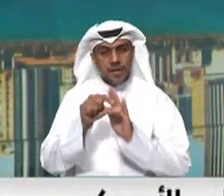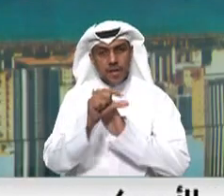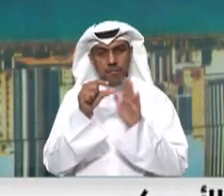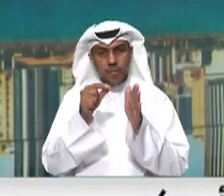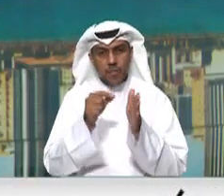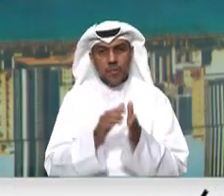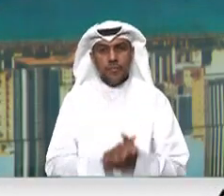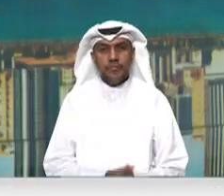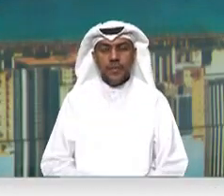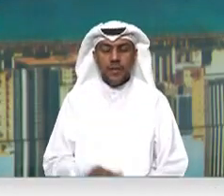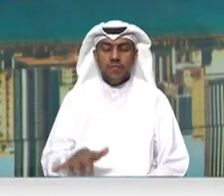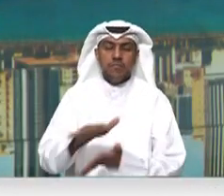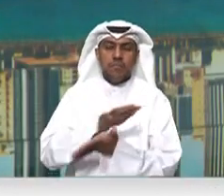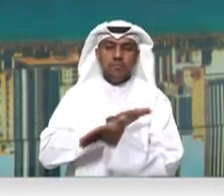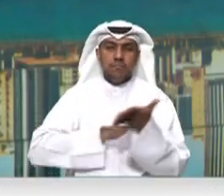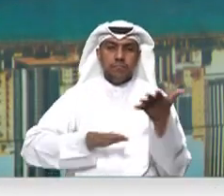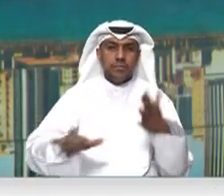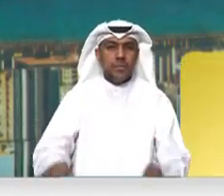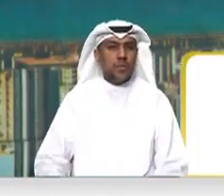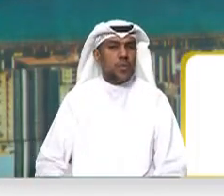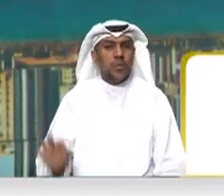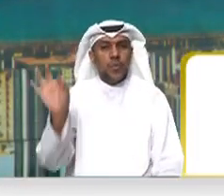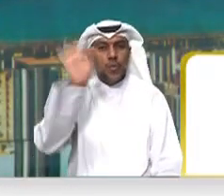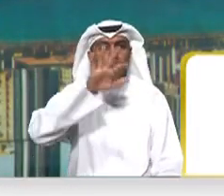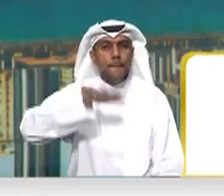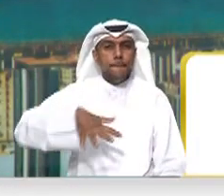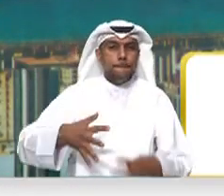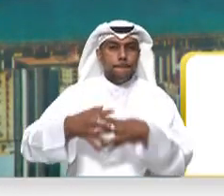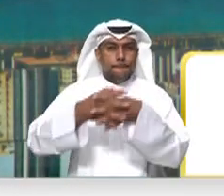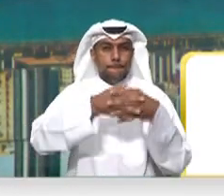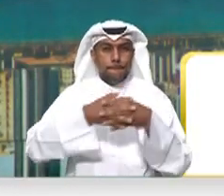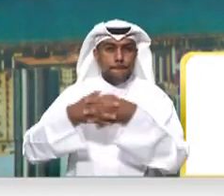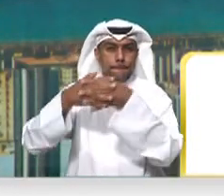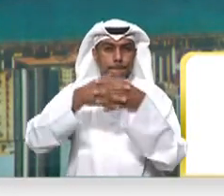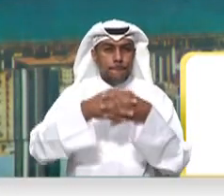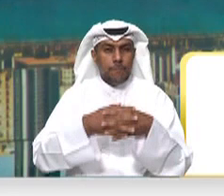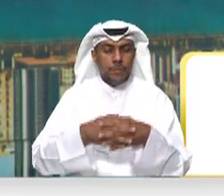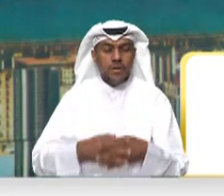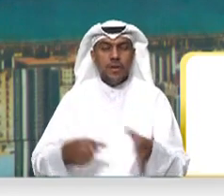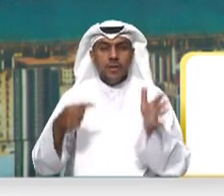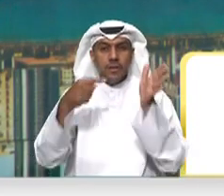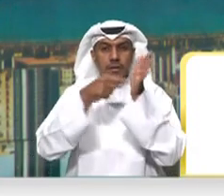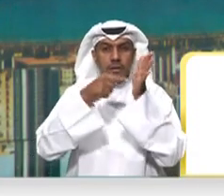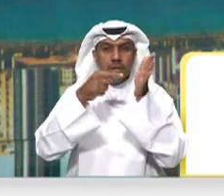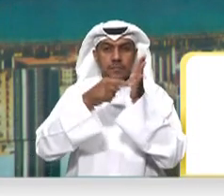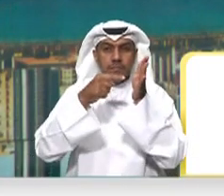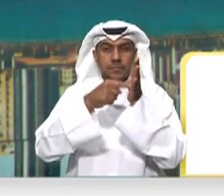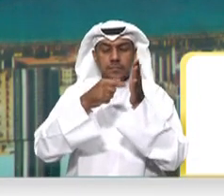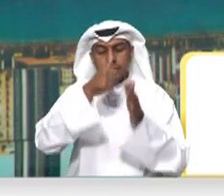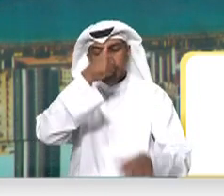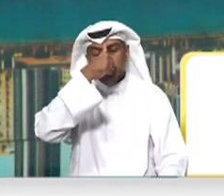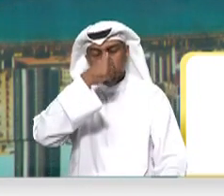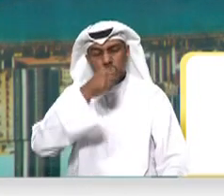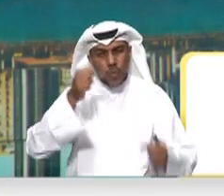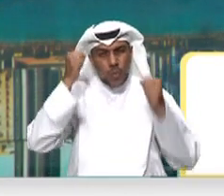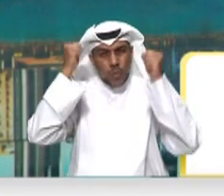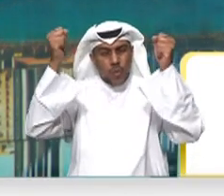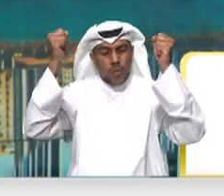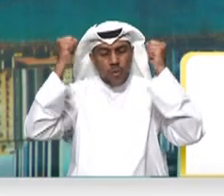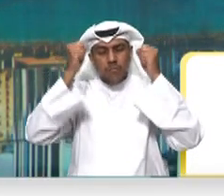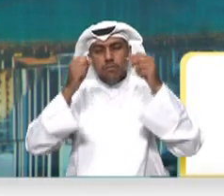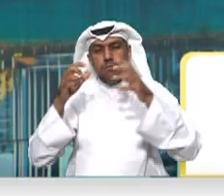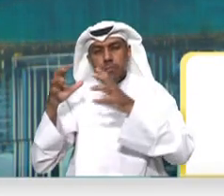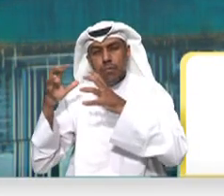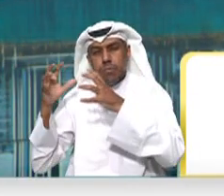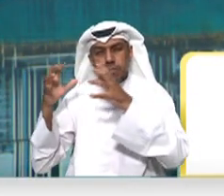تصاعدت التوترات في جامعه كولومبيا بنيويورك بين المتظاهرين الداعمين لغزه واداره الجامعه خلال الساعات الماضيه بعد